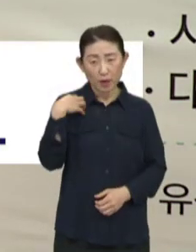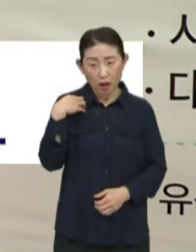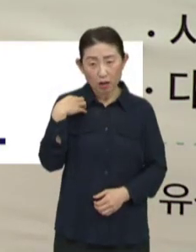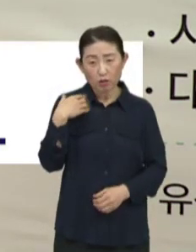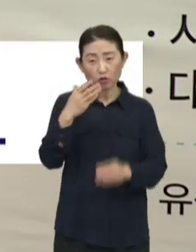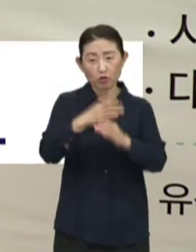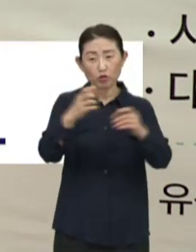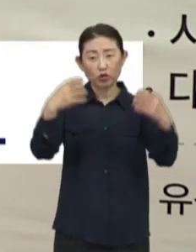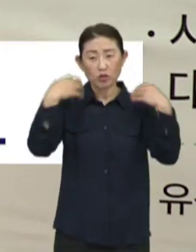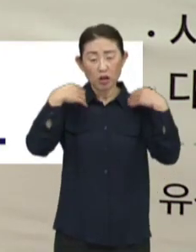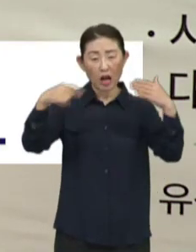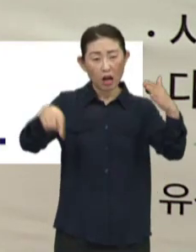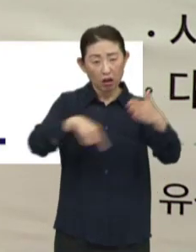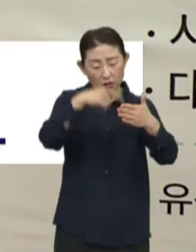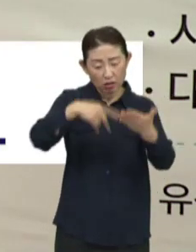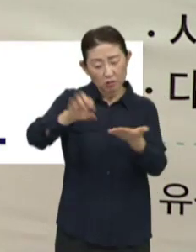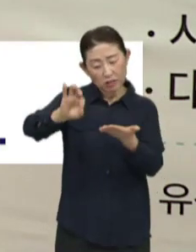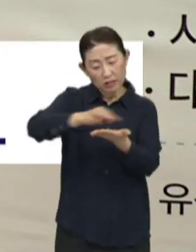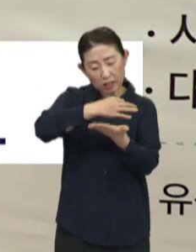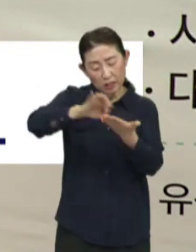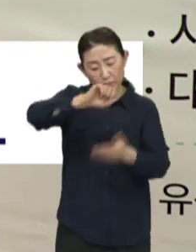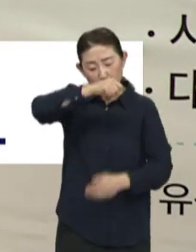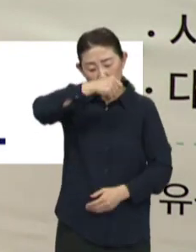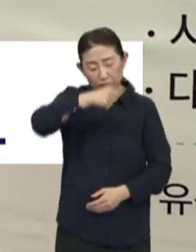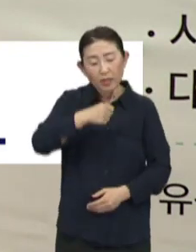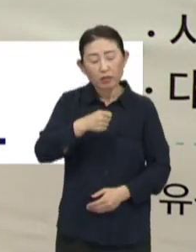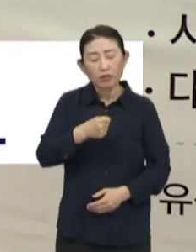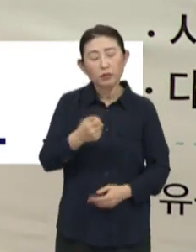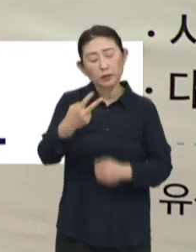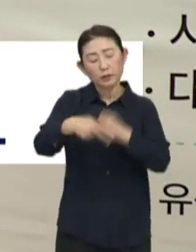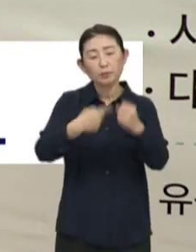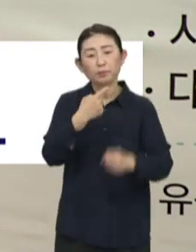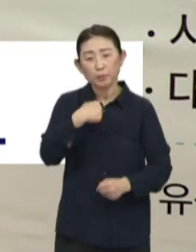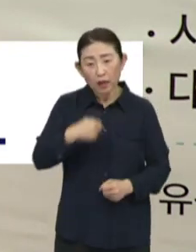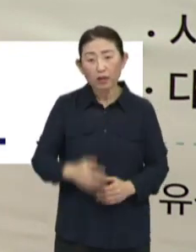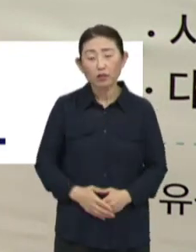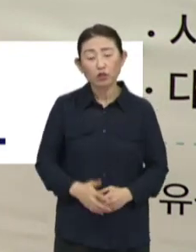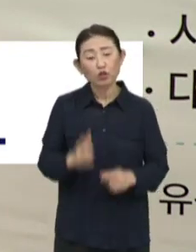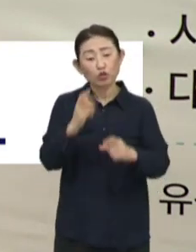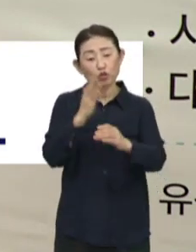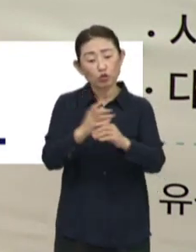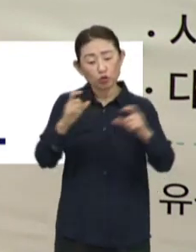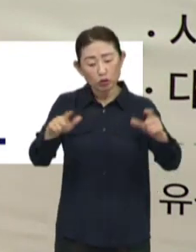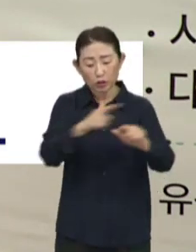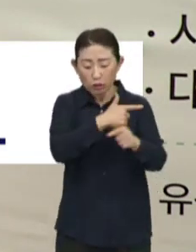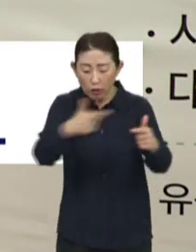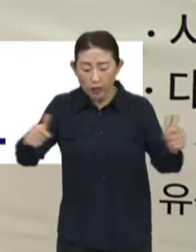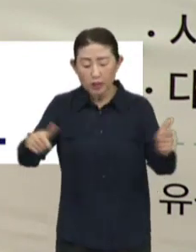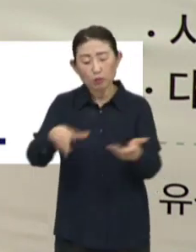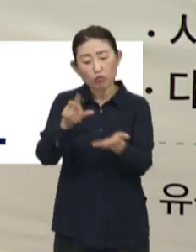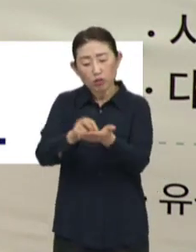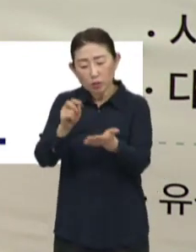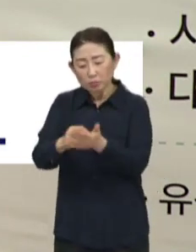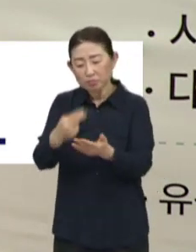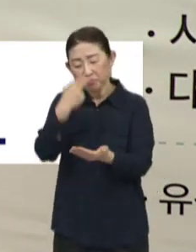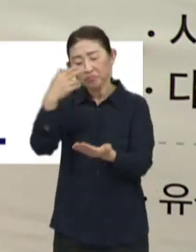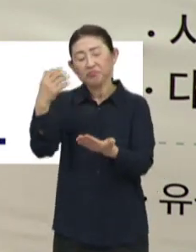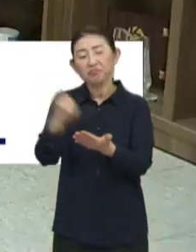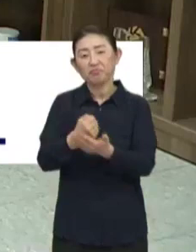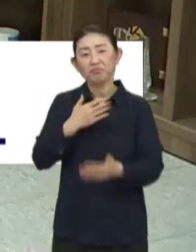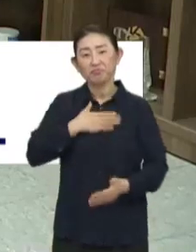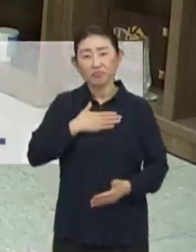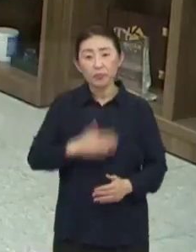중구청에 있는 살림살이를 2년 동안 경험한 사람입니다. 중구가 안고 있는 여러 가지의 사정을 누구보다도 잘 아는.